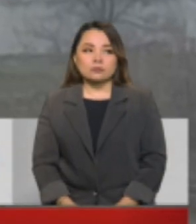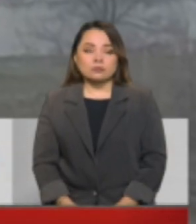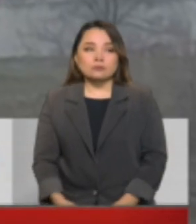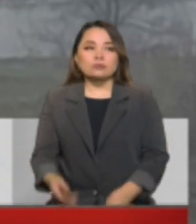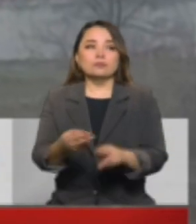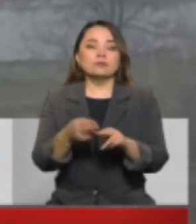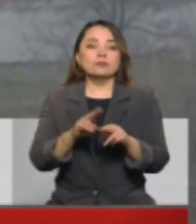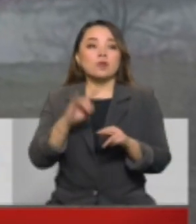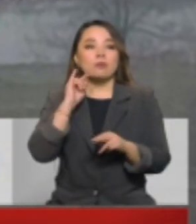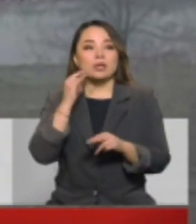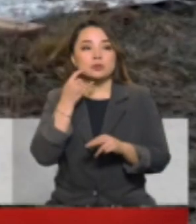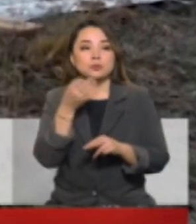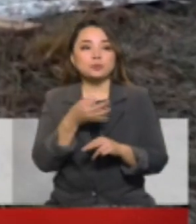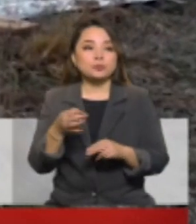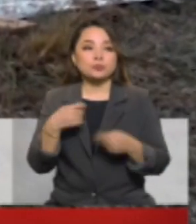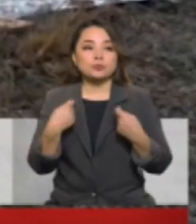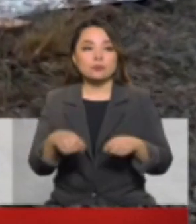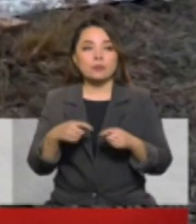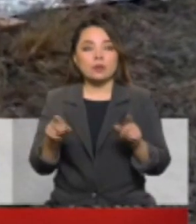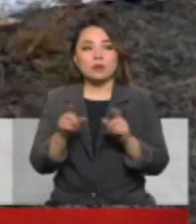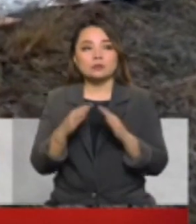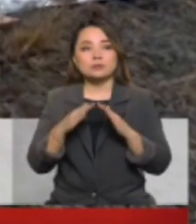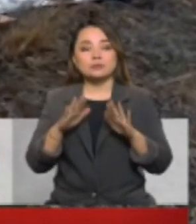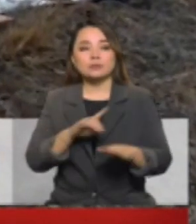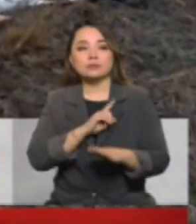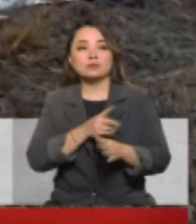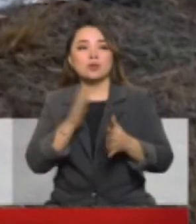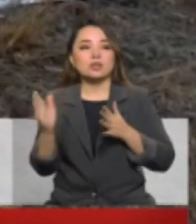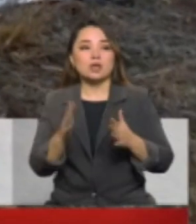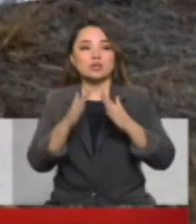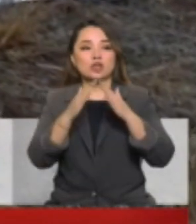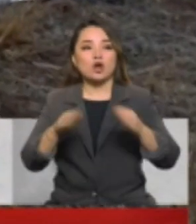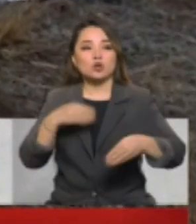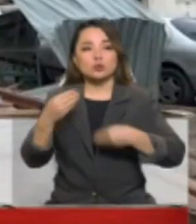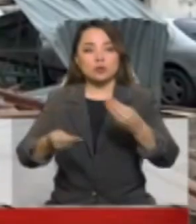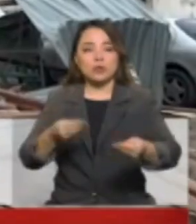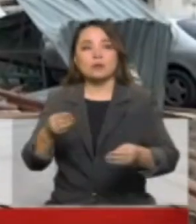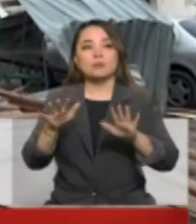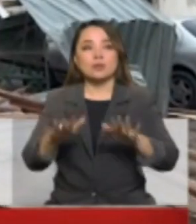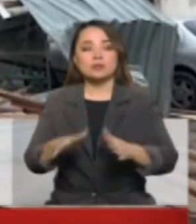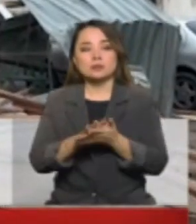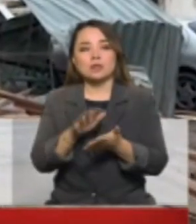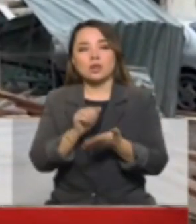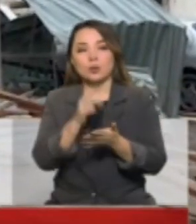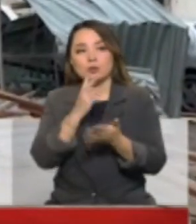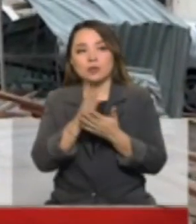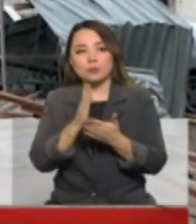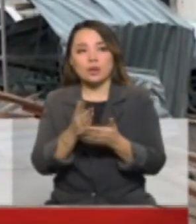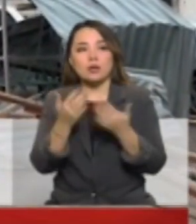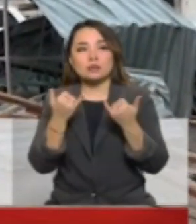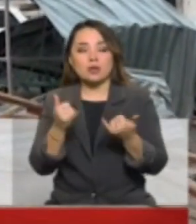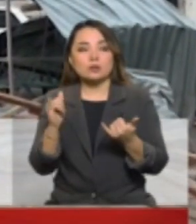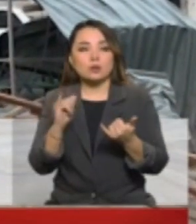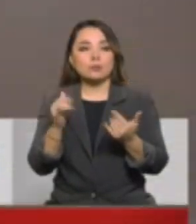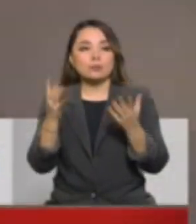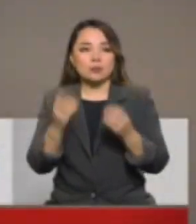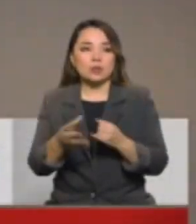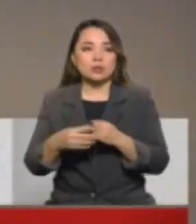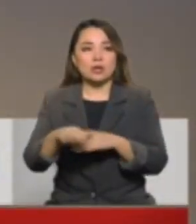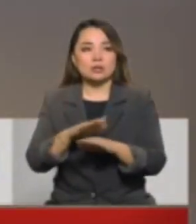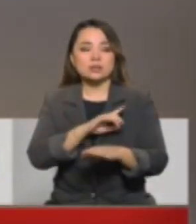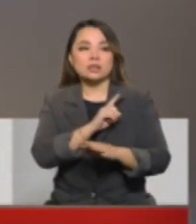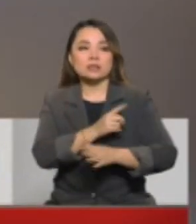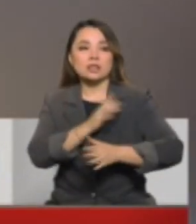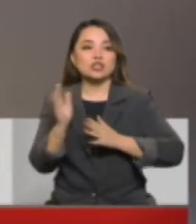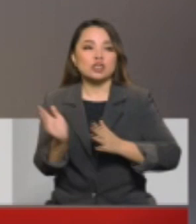Бұл Павлодар облысындағы сауда үйі. Қатты дауылдан шатыр ұшып, ғимараттың қасбеті бүлінген. Жалпы өткен сенбі күні аймақта